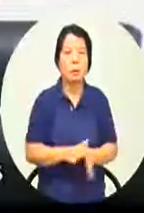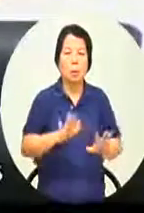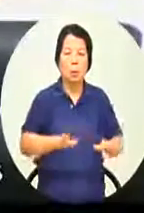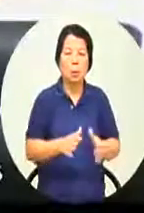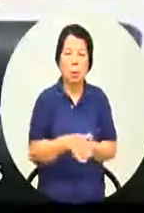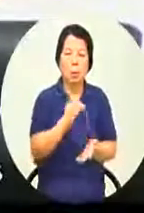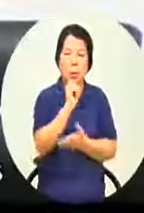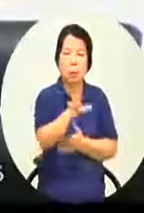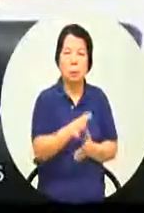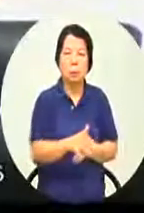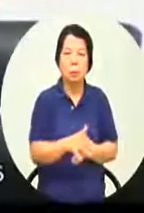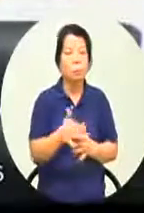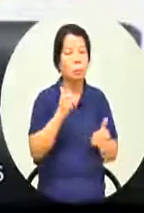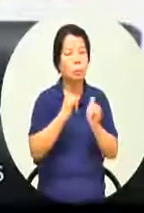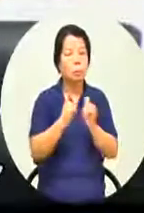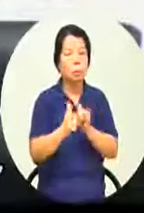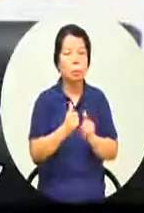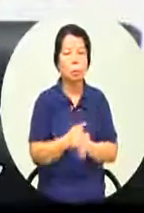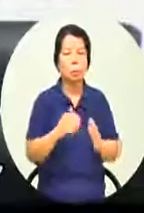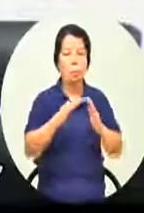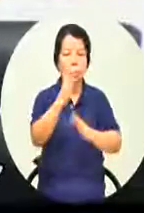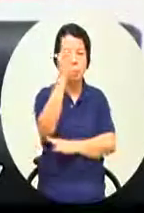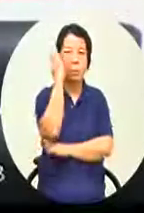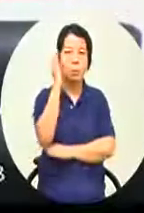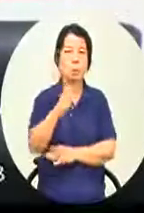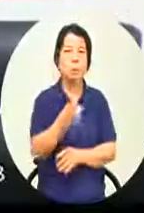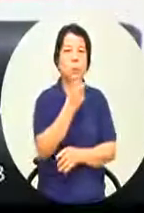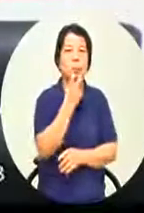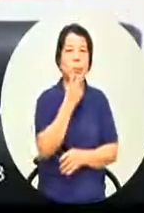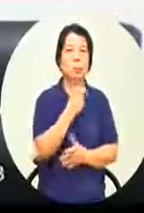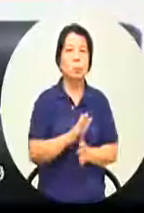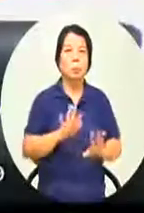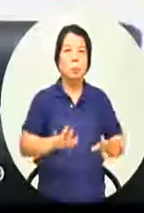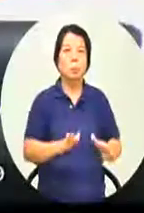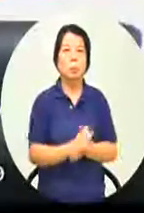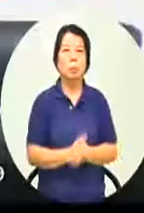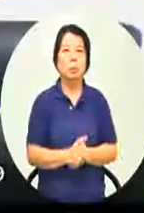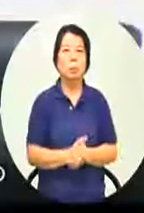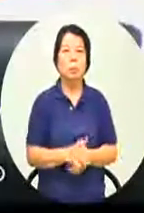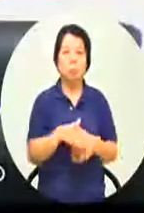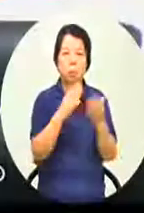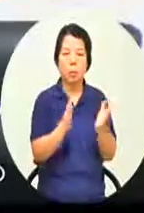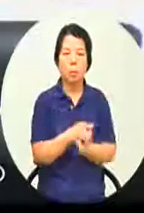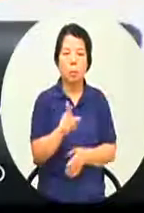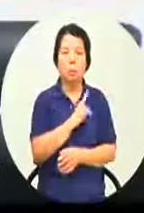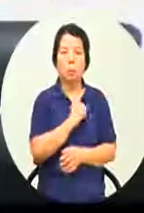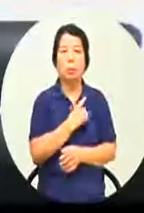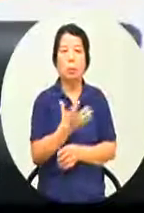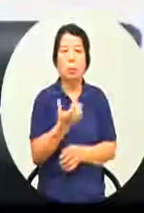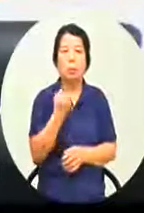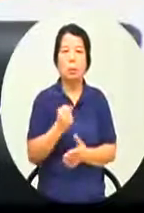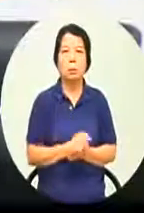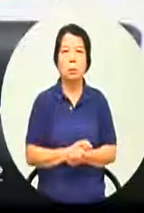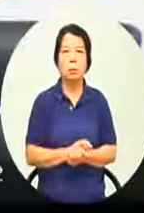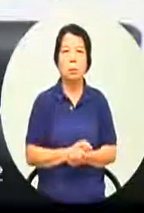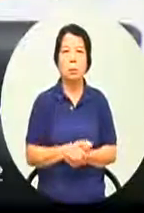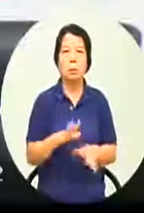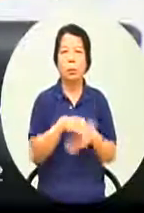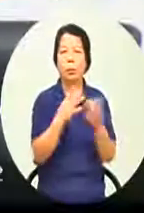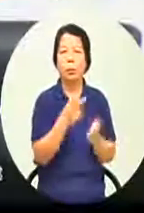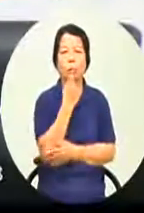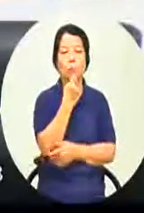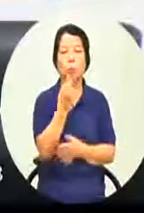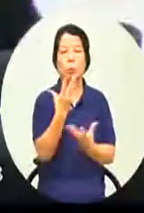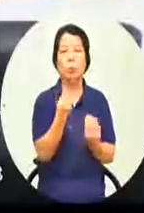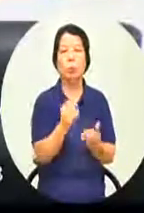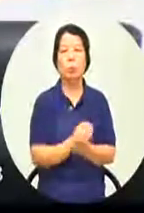告诉高雄市政府的是，中央地方现在都是由你们在执政，你们已经没有借口再把